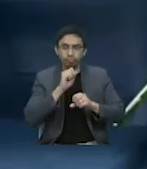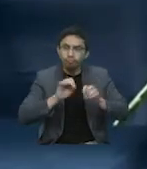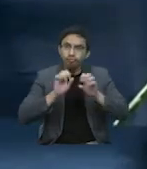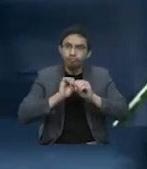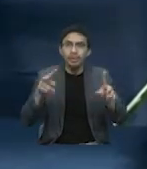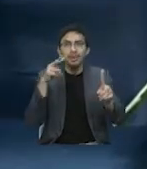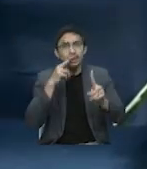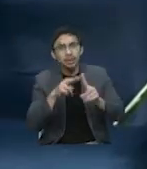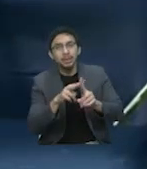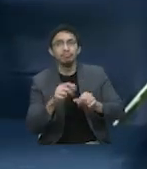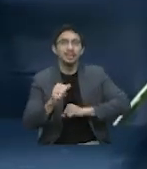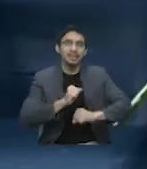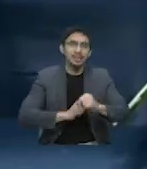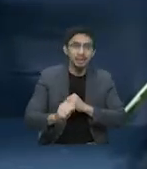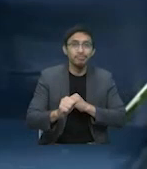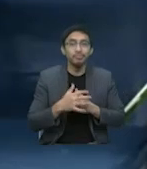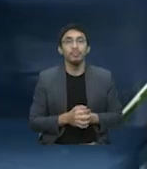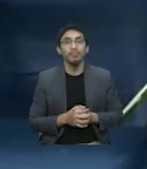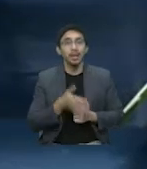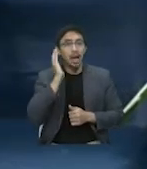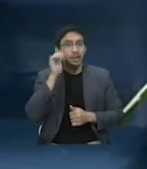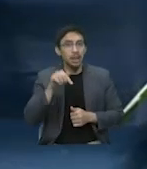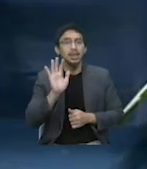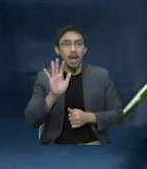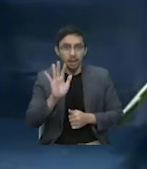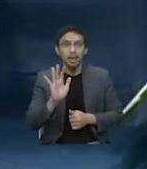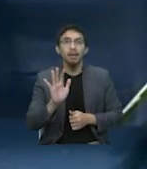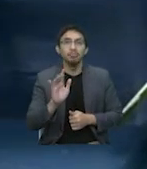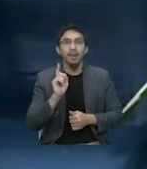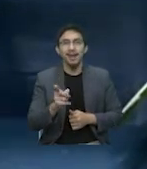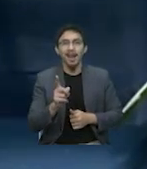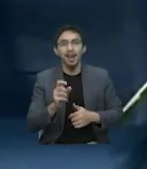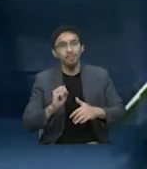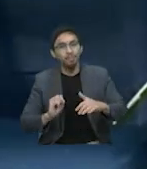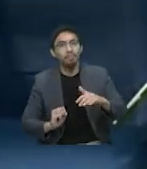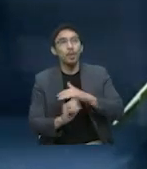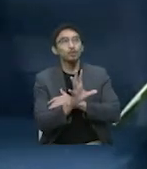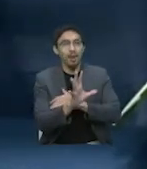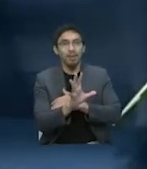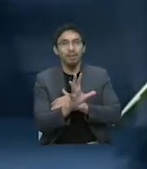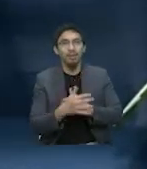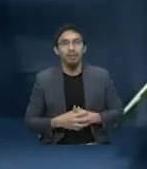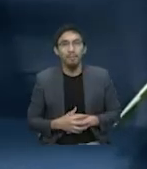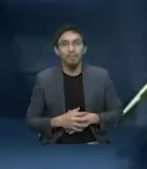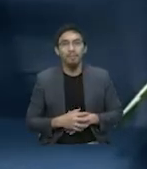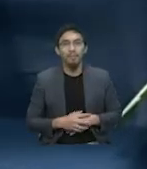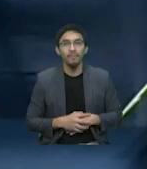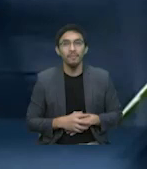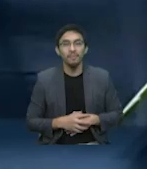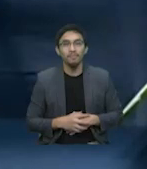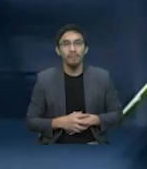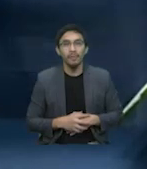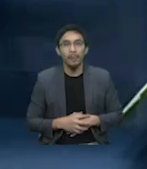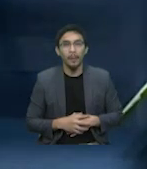misi memberikan prioritas dan kemudian mereka akan tumbuh jalan-jalan yang sudah